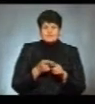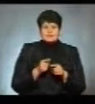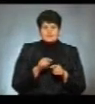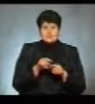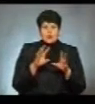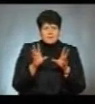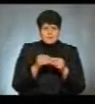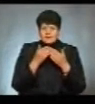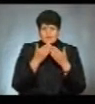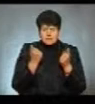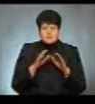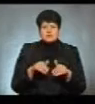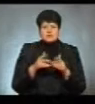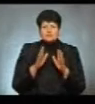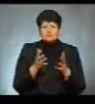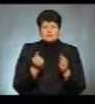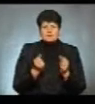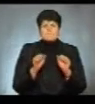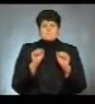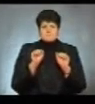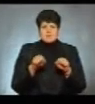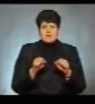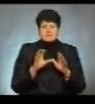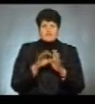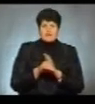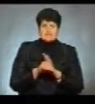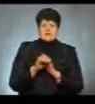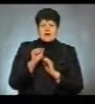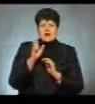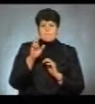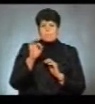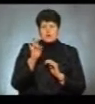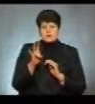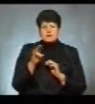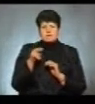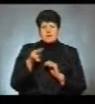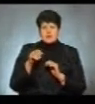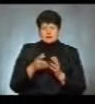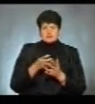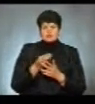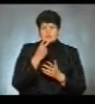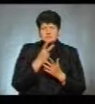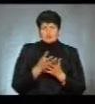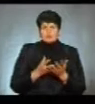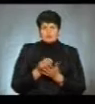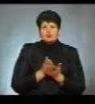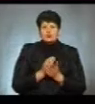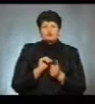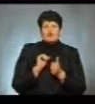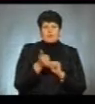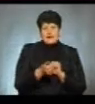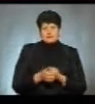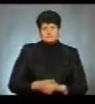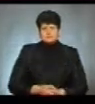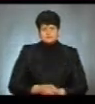немає, постачальники отримуватимуть виключне право на введення абонентської плати, що передбачає оплату послуг наперед.